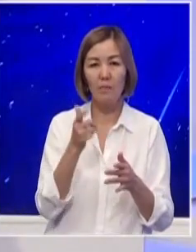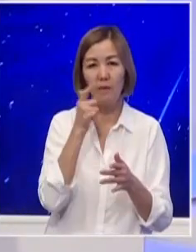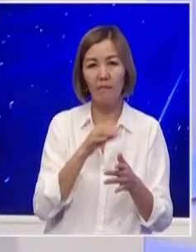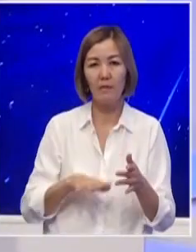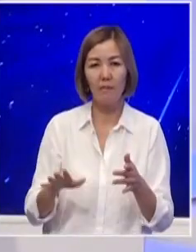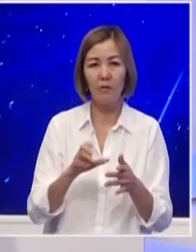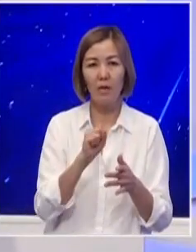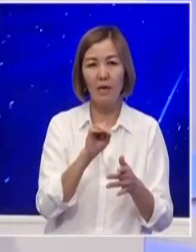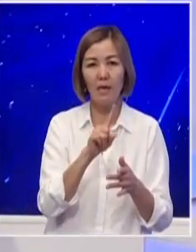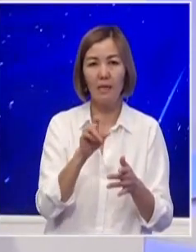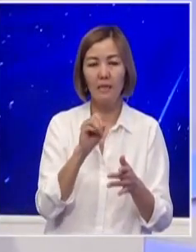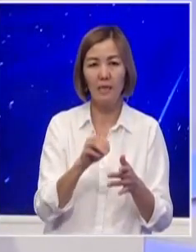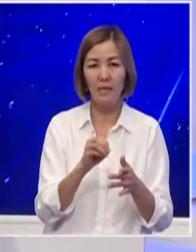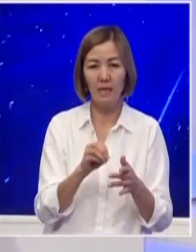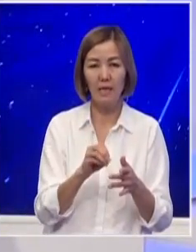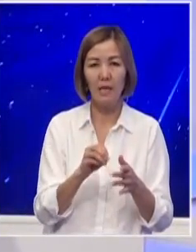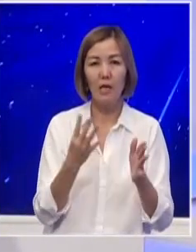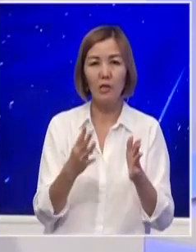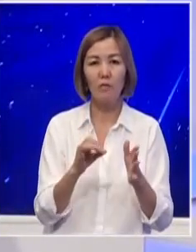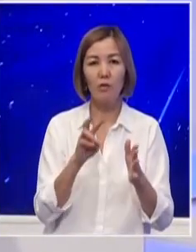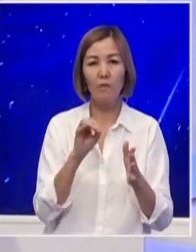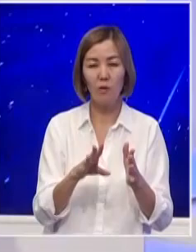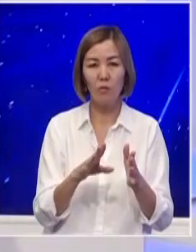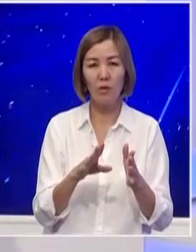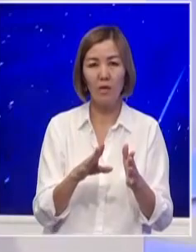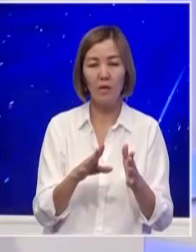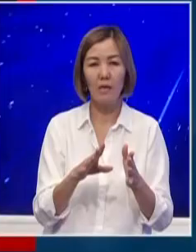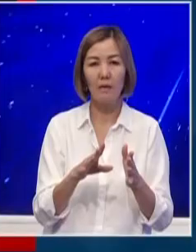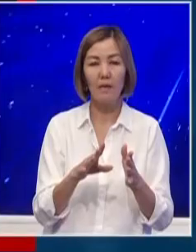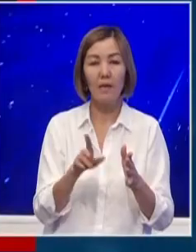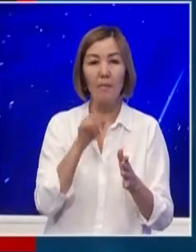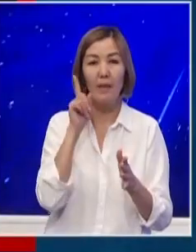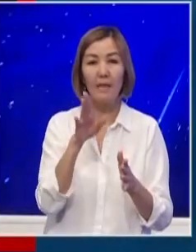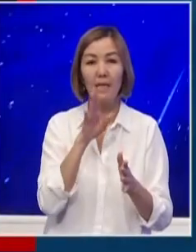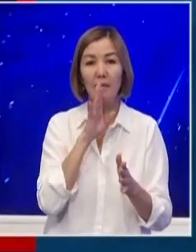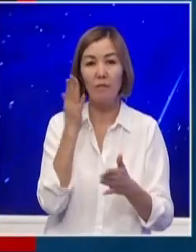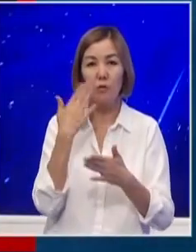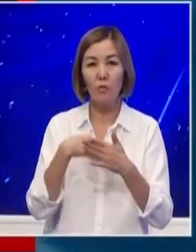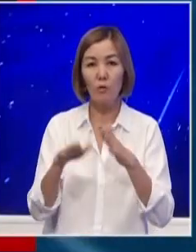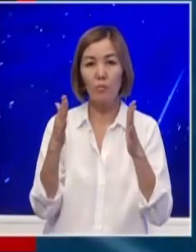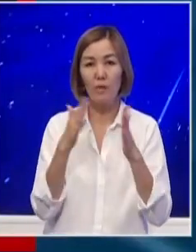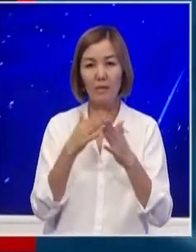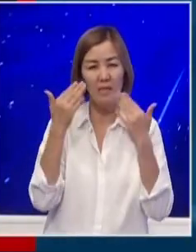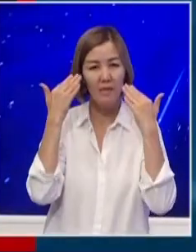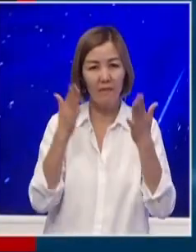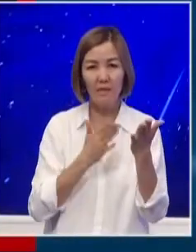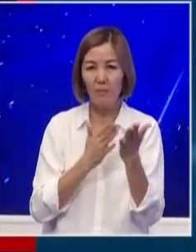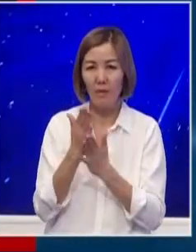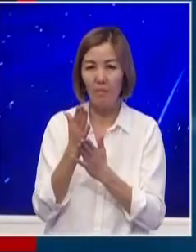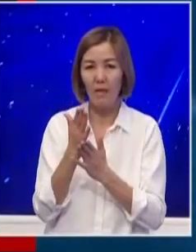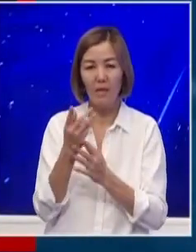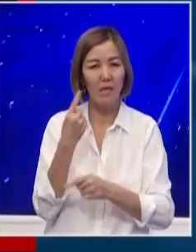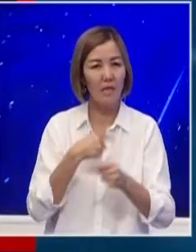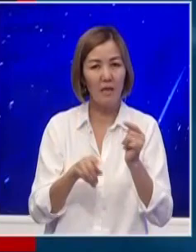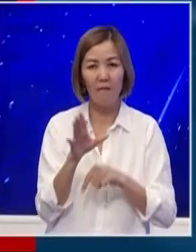Аулиягаш Панфиловского района Азерия Ербасын. 4 июня несовершеннолетняя девочка ушла из дома в неизвестном направлении и